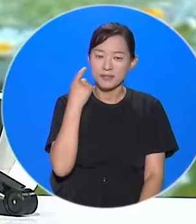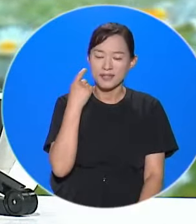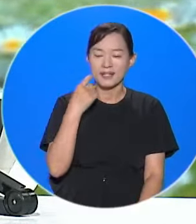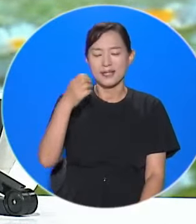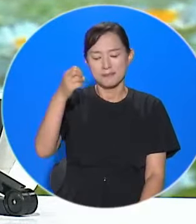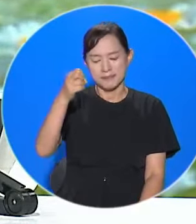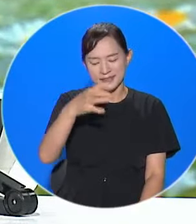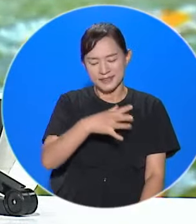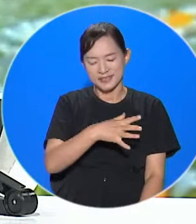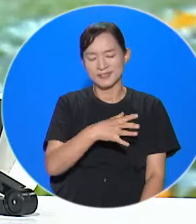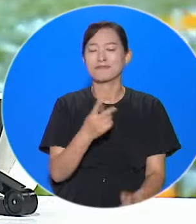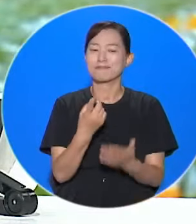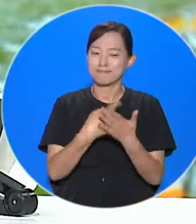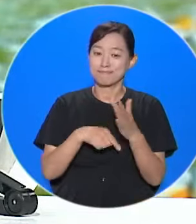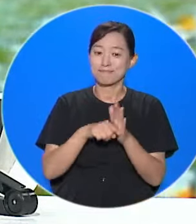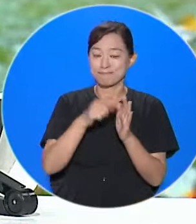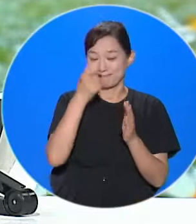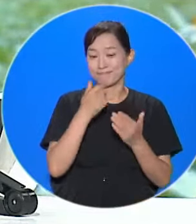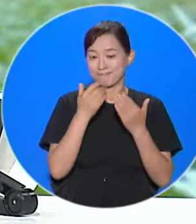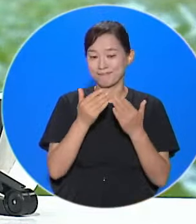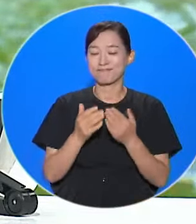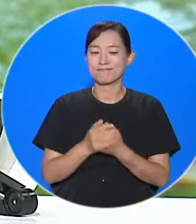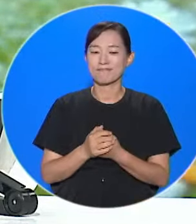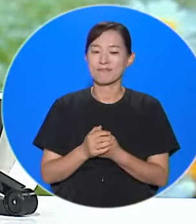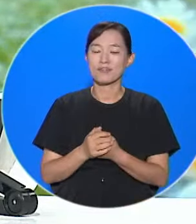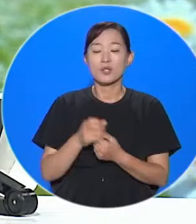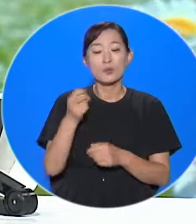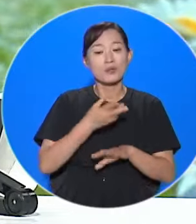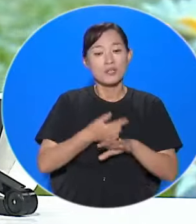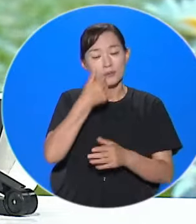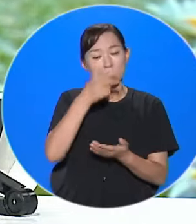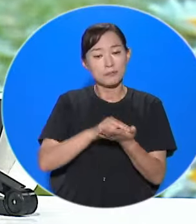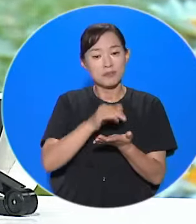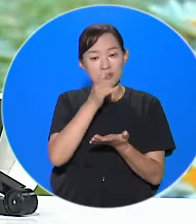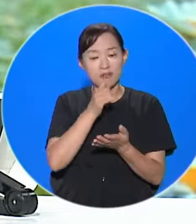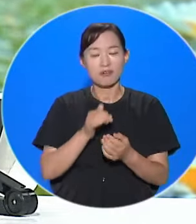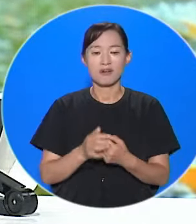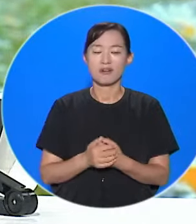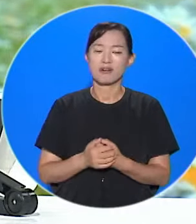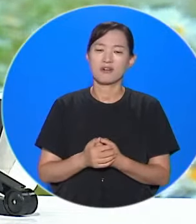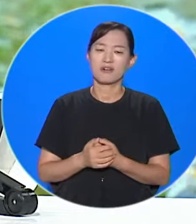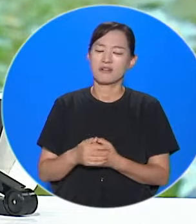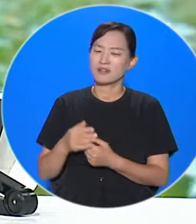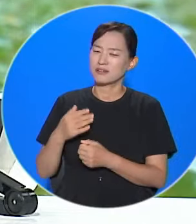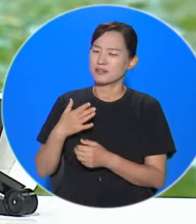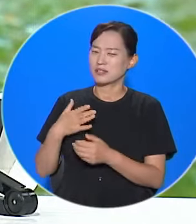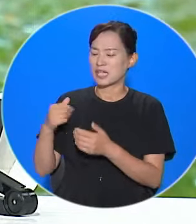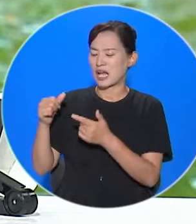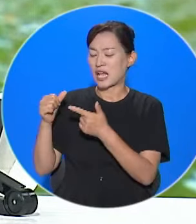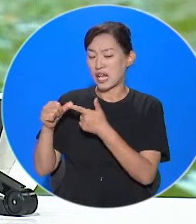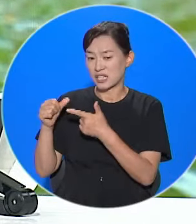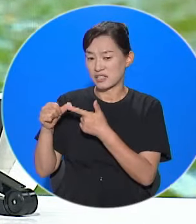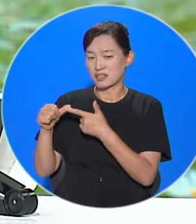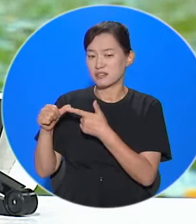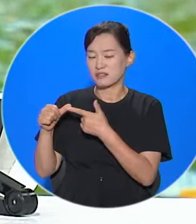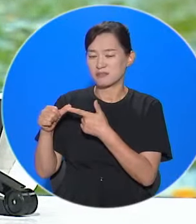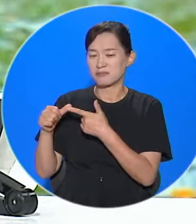빛이 예. 비칠 수 있도록. 예. 그래요, 권사님. 또 혹시 기도 제목 있으세요? 뭐 작은 아들은 그냥